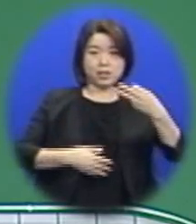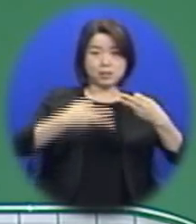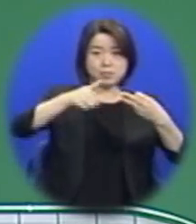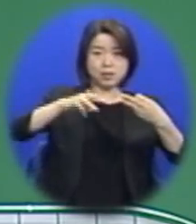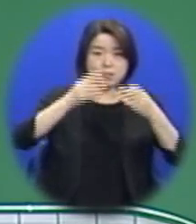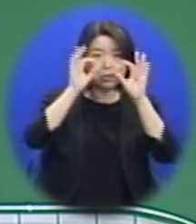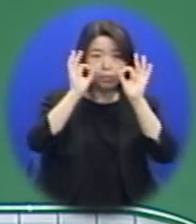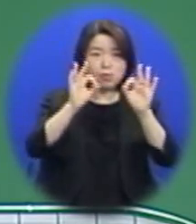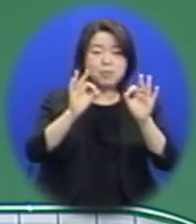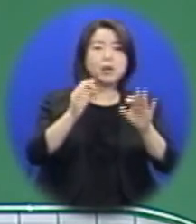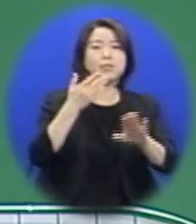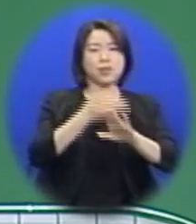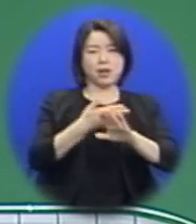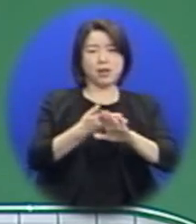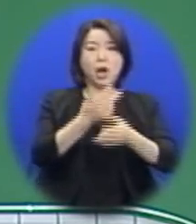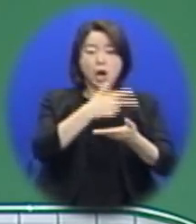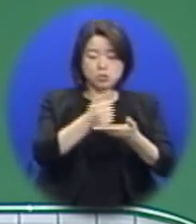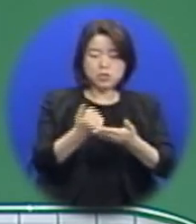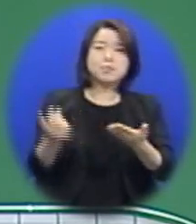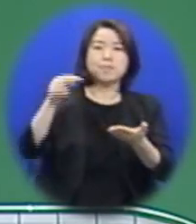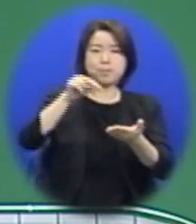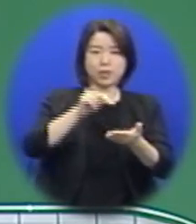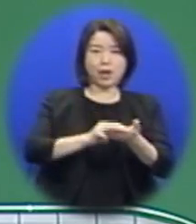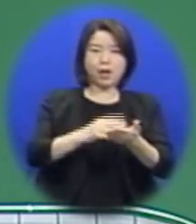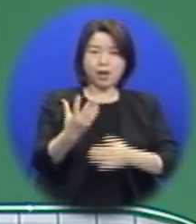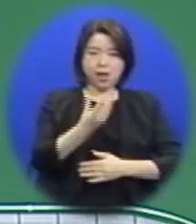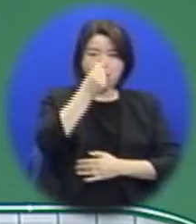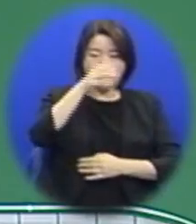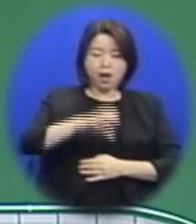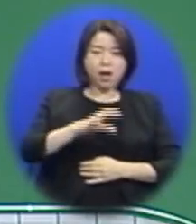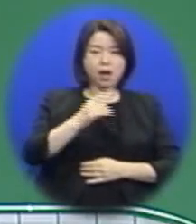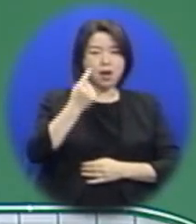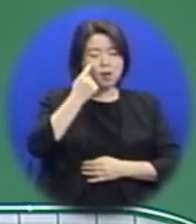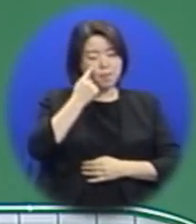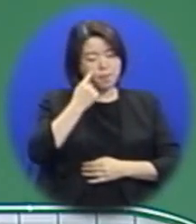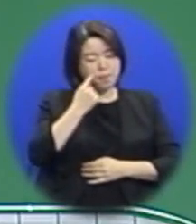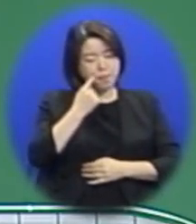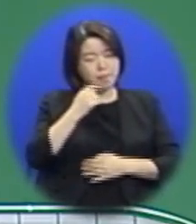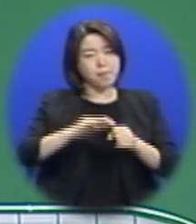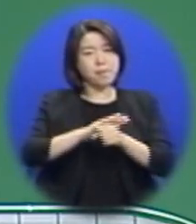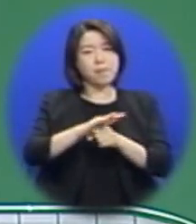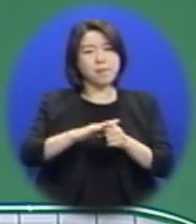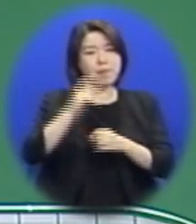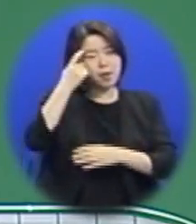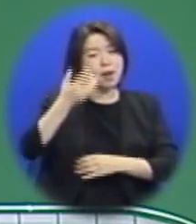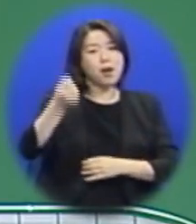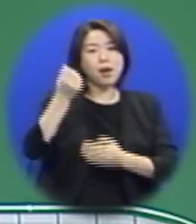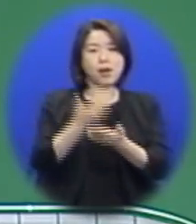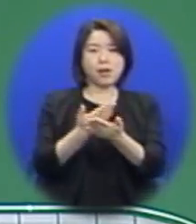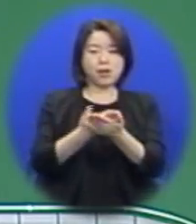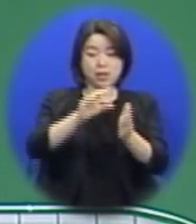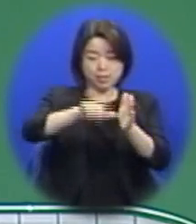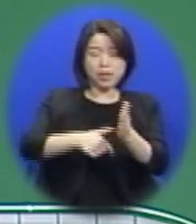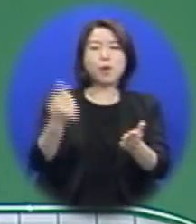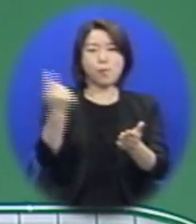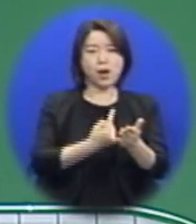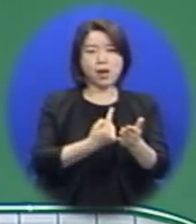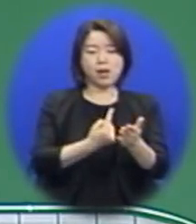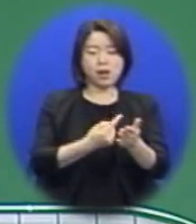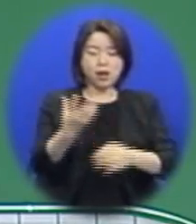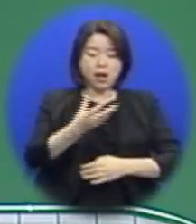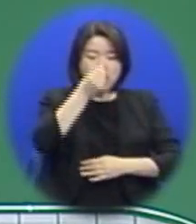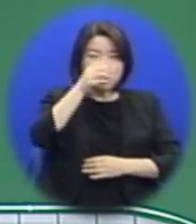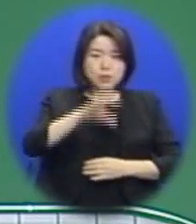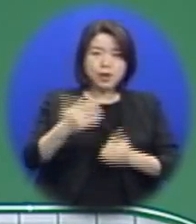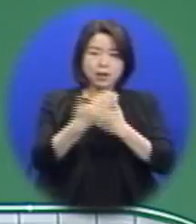고백합니다. 주님, 일어나셔서 시온을 긍휼히 여겨주십시오. 때가 왔습니다. 시온의 은혜를